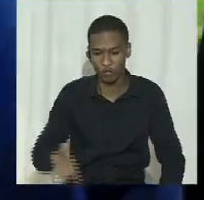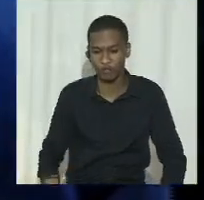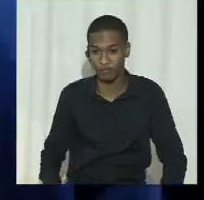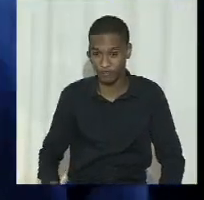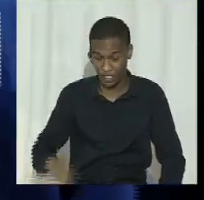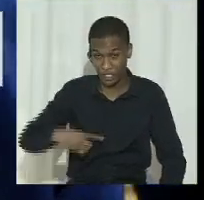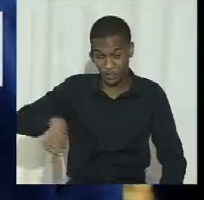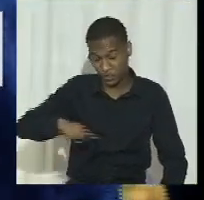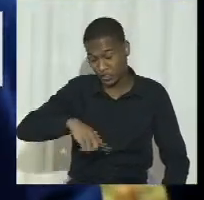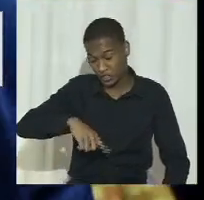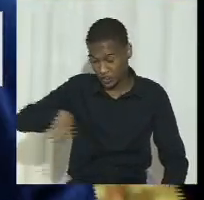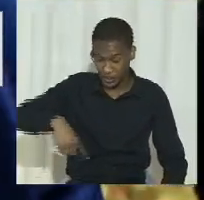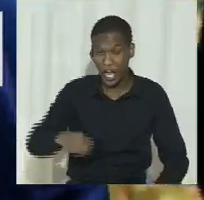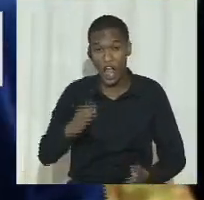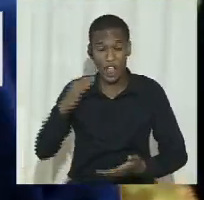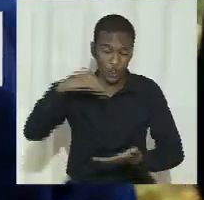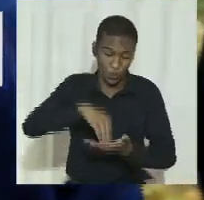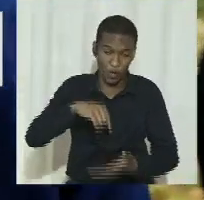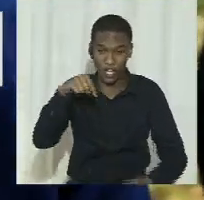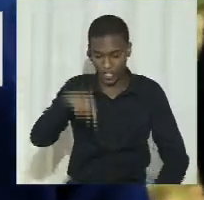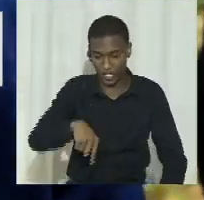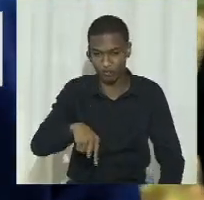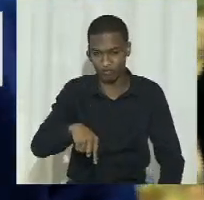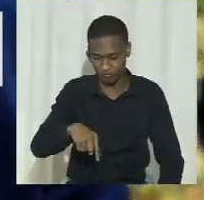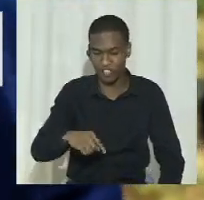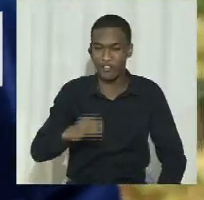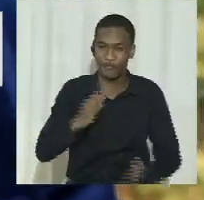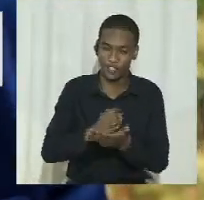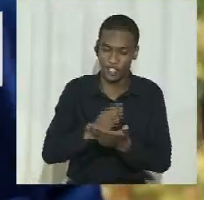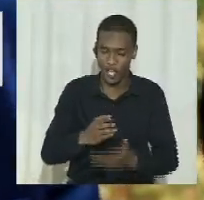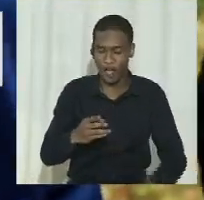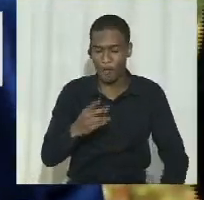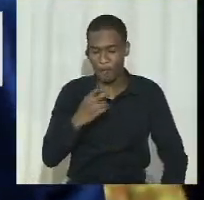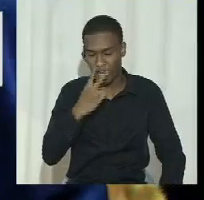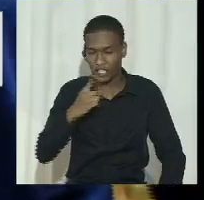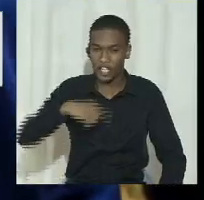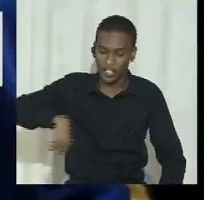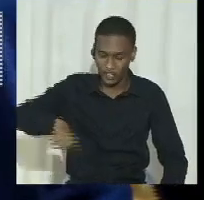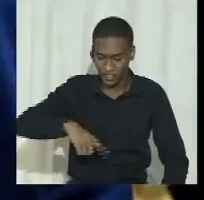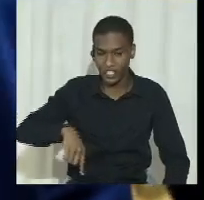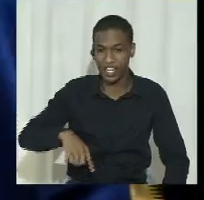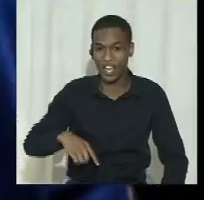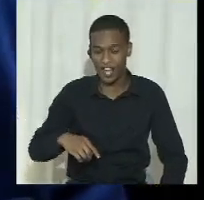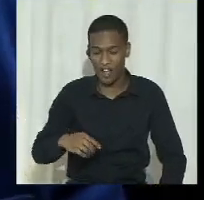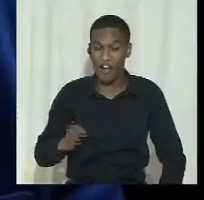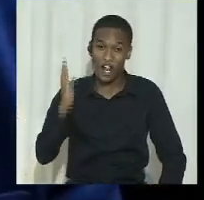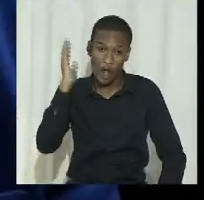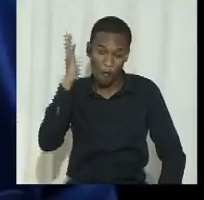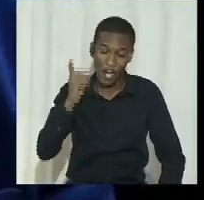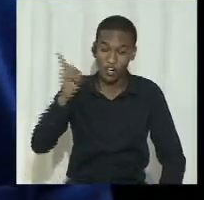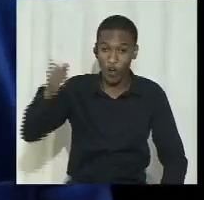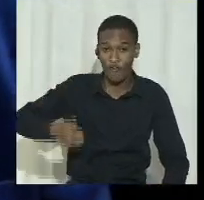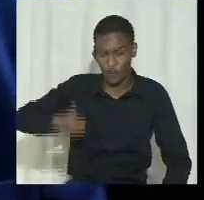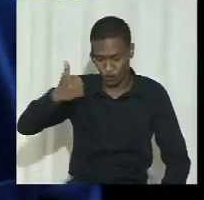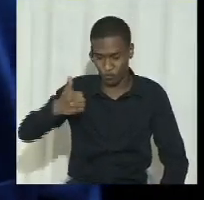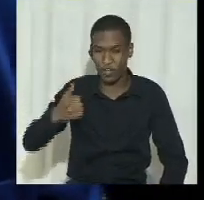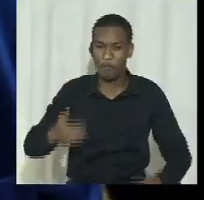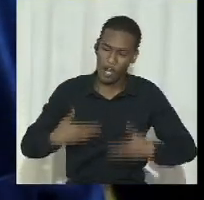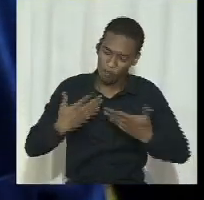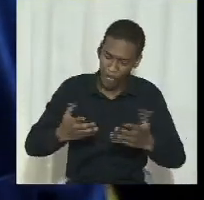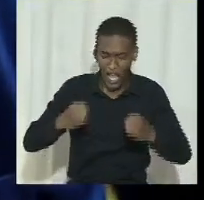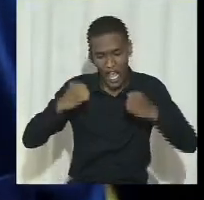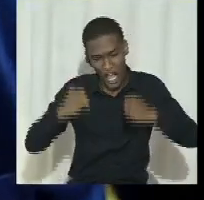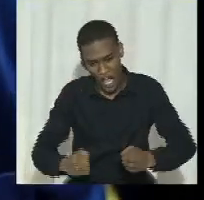kabarin'ny filoham-pirenena tamin'ny lahady dia tsy maintsy atao ny fampahirezana ny vahoaka indrindra fa reo marary